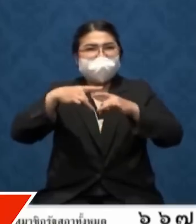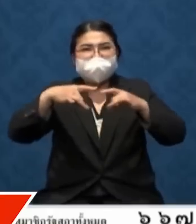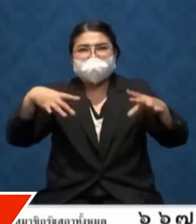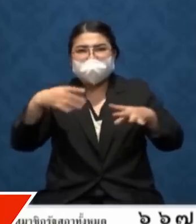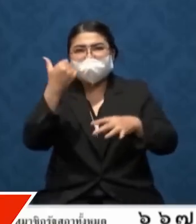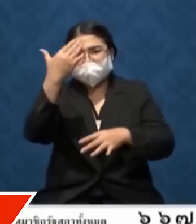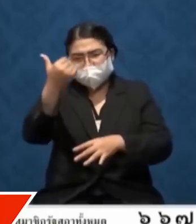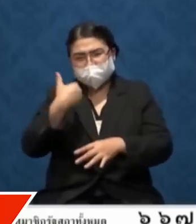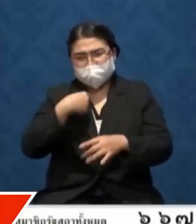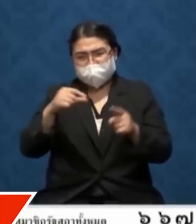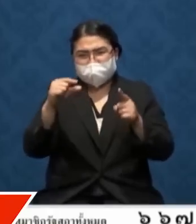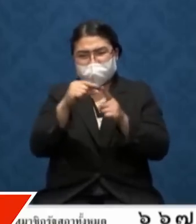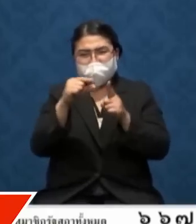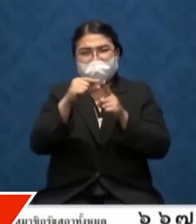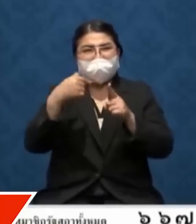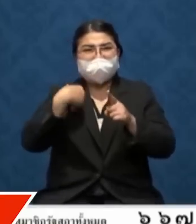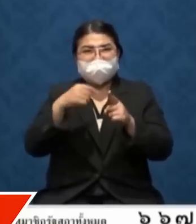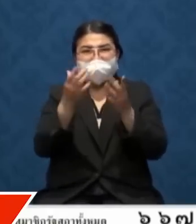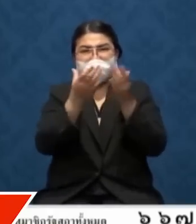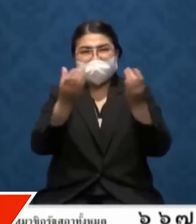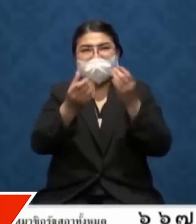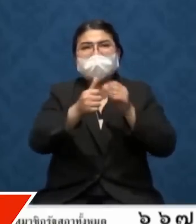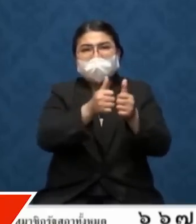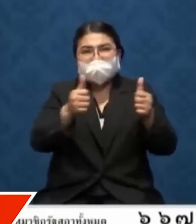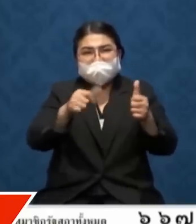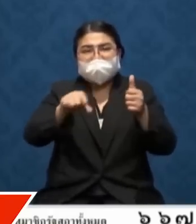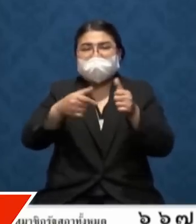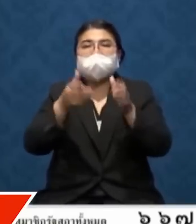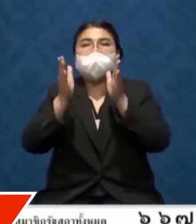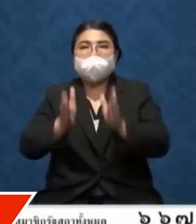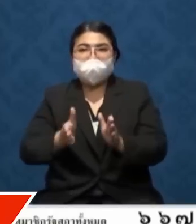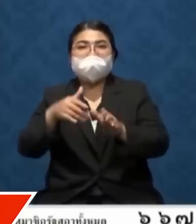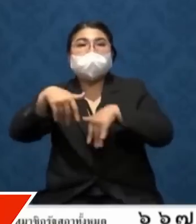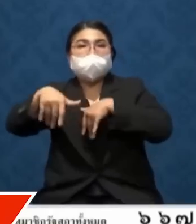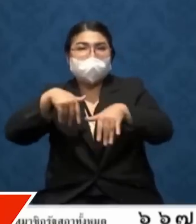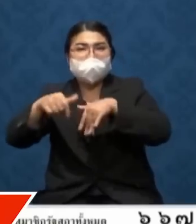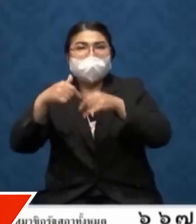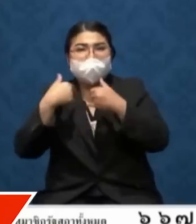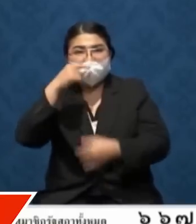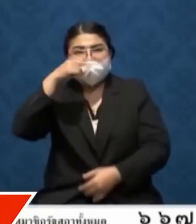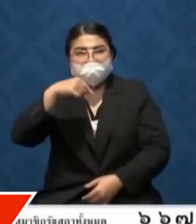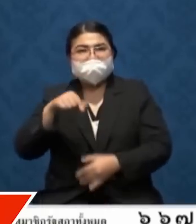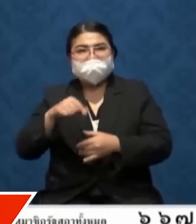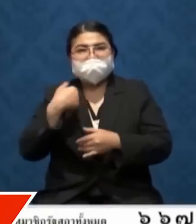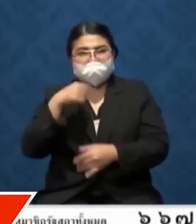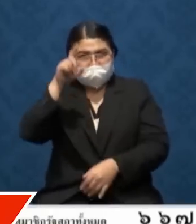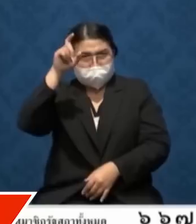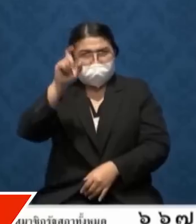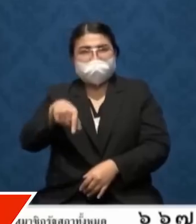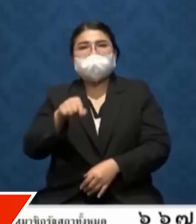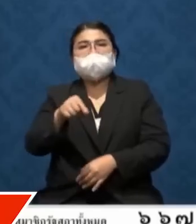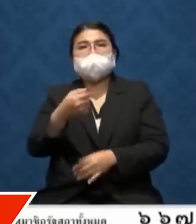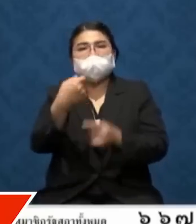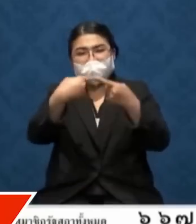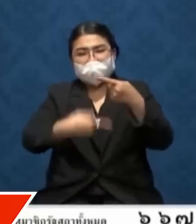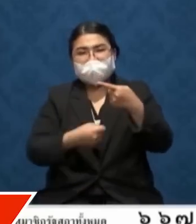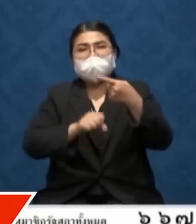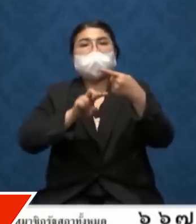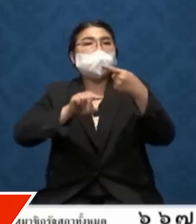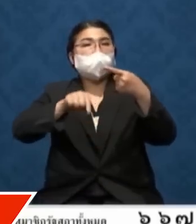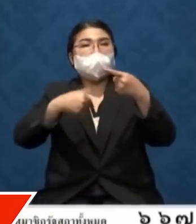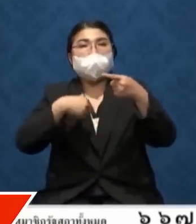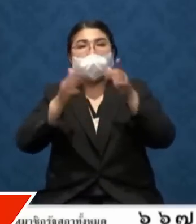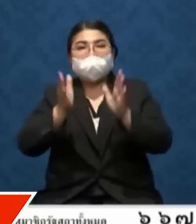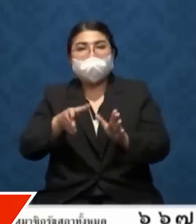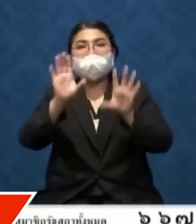ซึกไม่รวสิทธรมอนดี หน้าที่โงชนชาวไทยต้องท่ 12 ประการของนายยวธมตี มยครับหรอจะเอาเด็กๆๆ